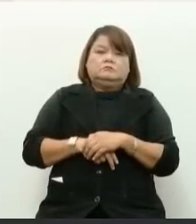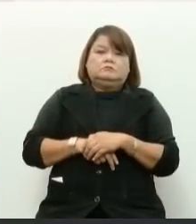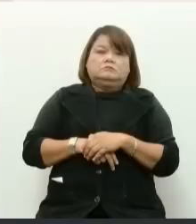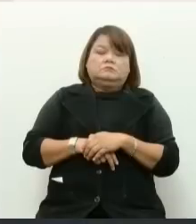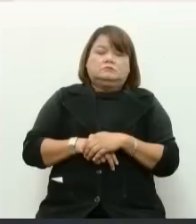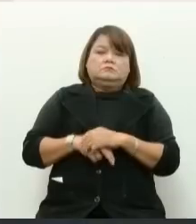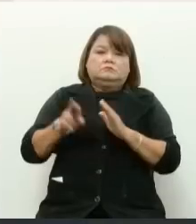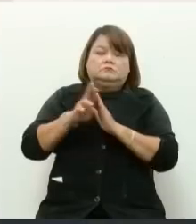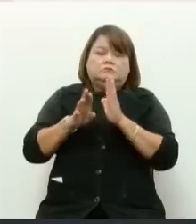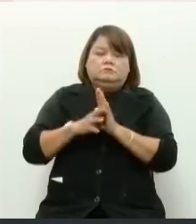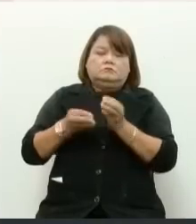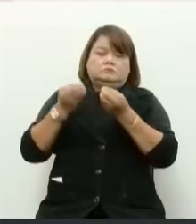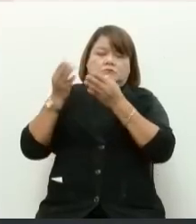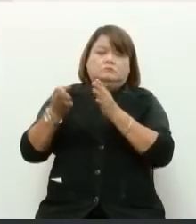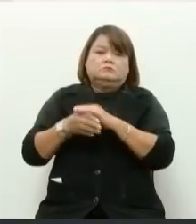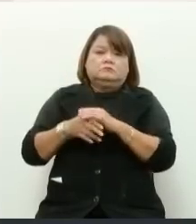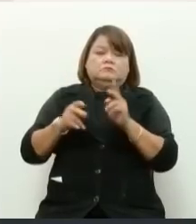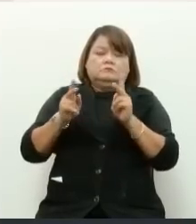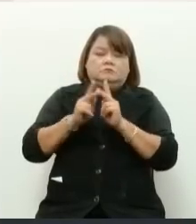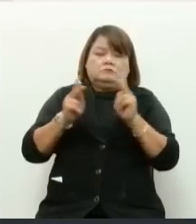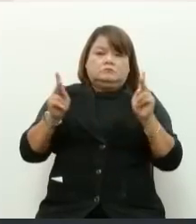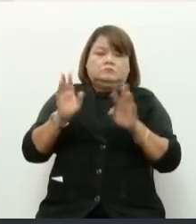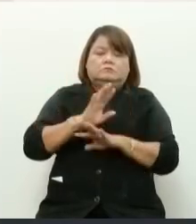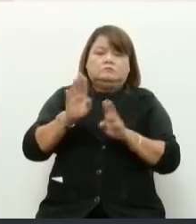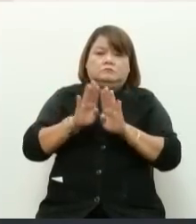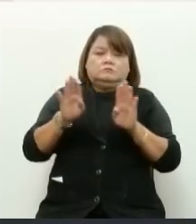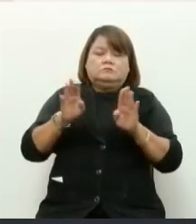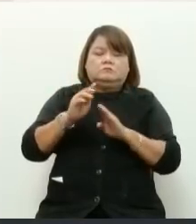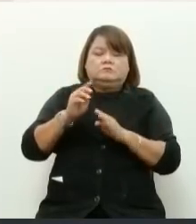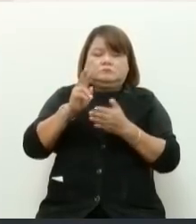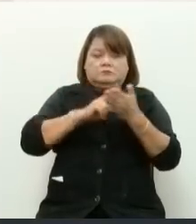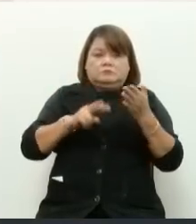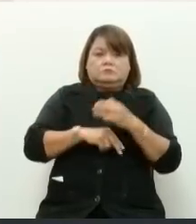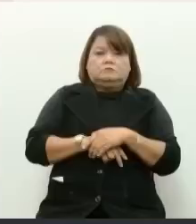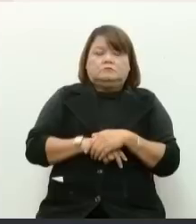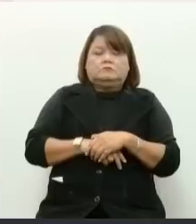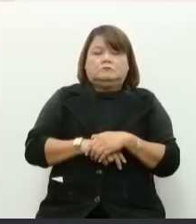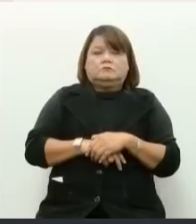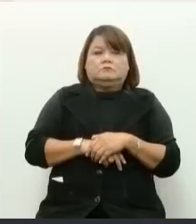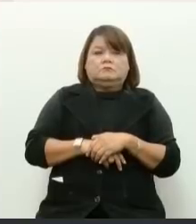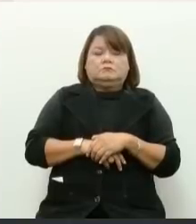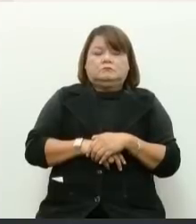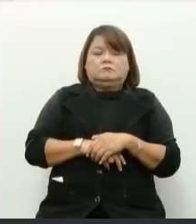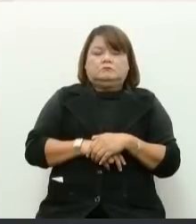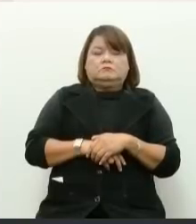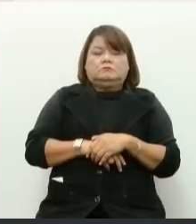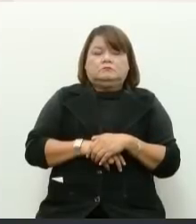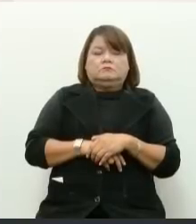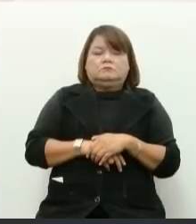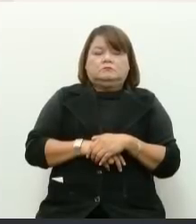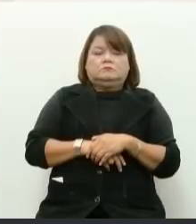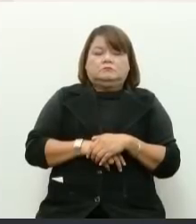โดยระบบอะระบบส่งไปถ้ากรรมการไม่เปิดอ่านภายในเวลากำหนดก็จะดึงงานกลับคืนให้กรรมการกันหรือกรรมการท่านใด